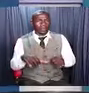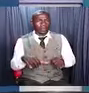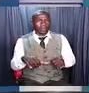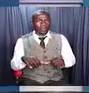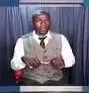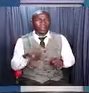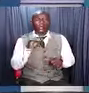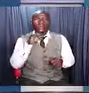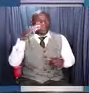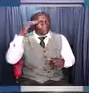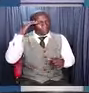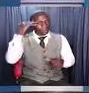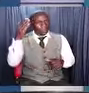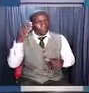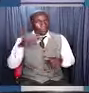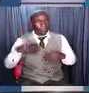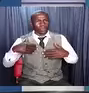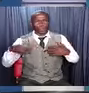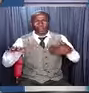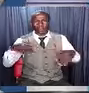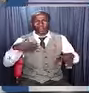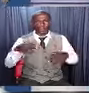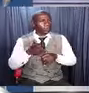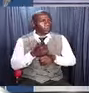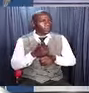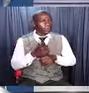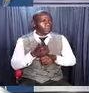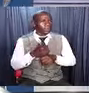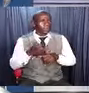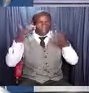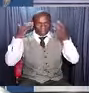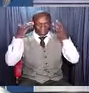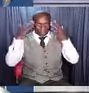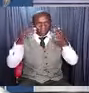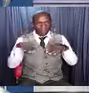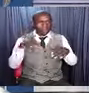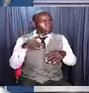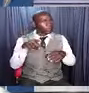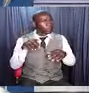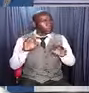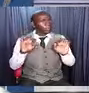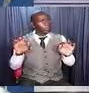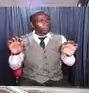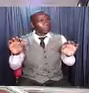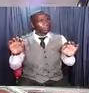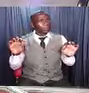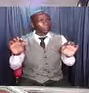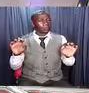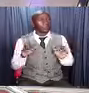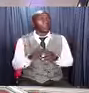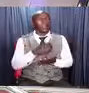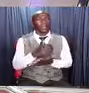remains. Lisilojua kukwazwa. That doesn't know to be insulted, to be offended. Lisilojua kufanywa kombo. That doesn't know to be taken